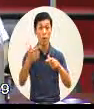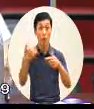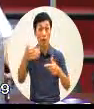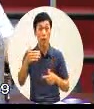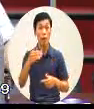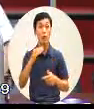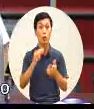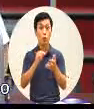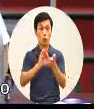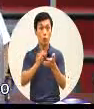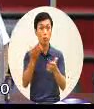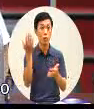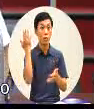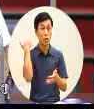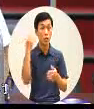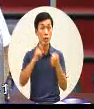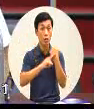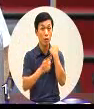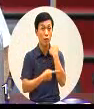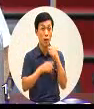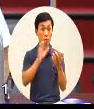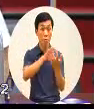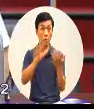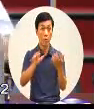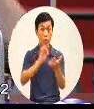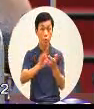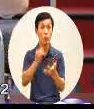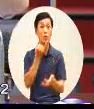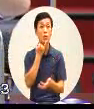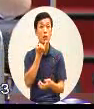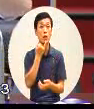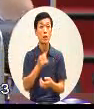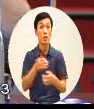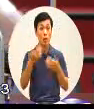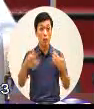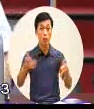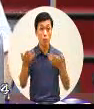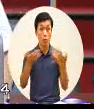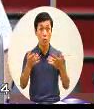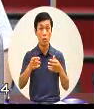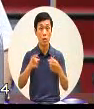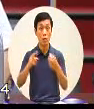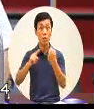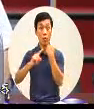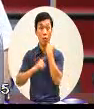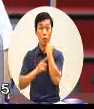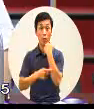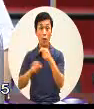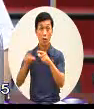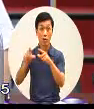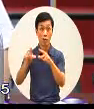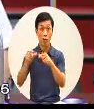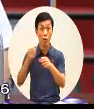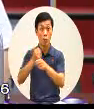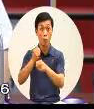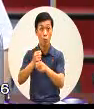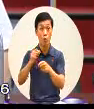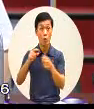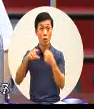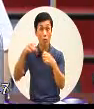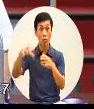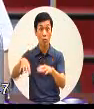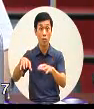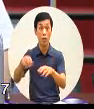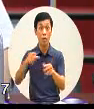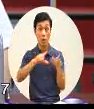社去容易都是可以的。哦，啊，所以说很多事情啊，主管单位啊，我们都依法办事才会出纰